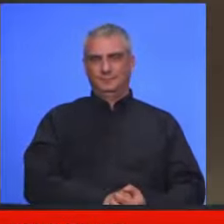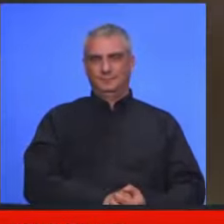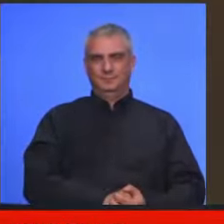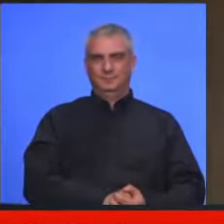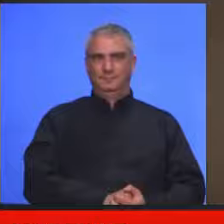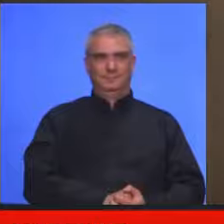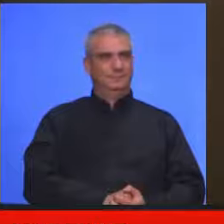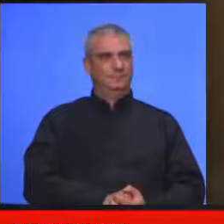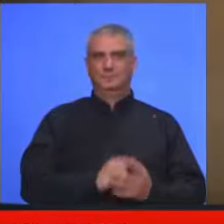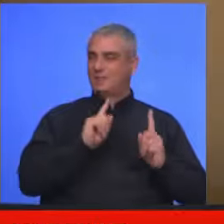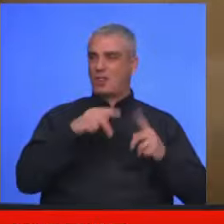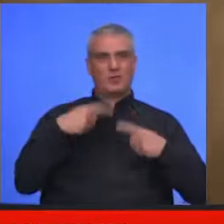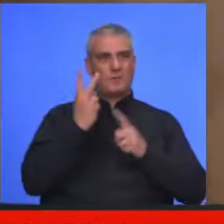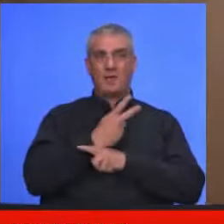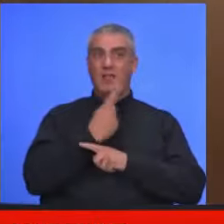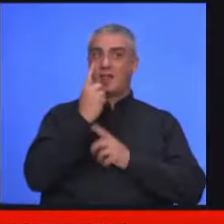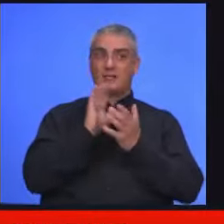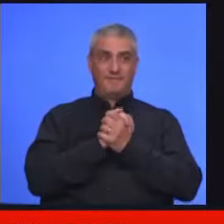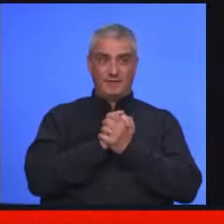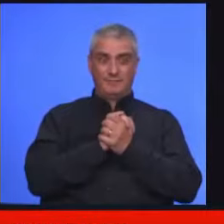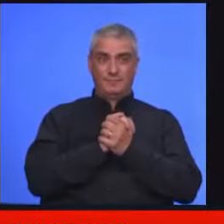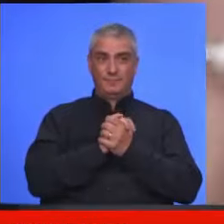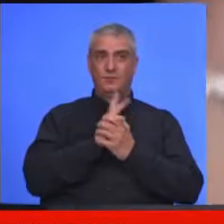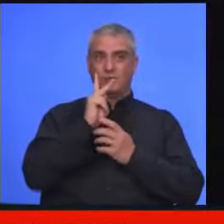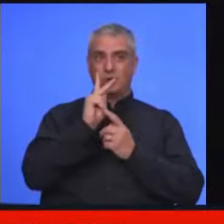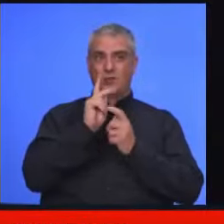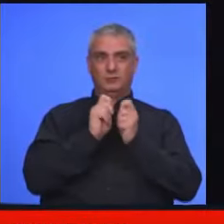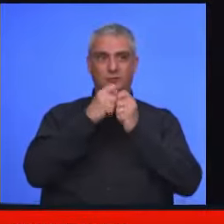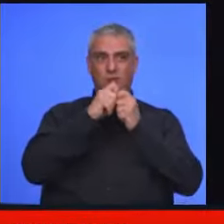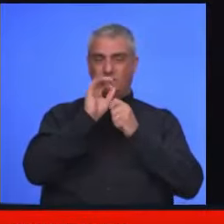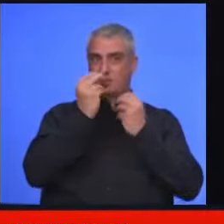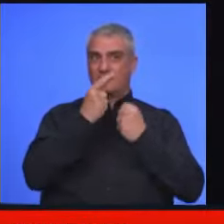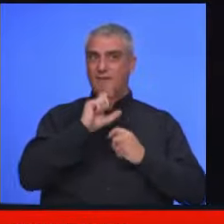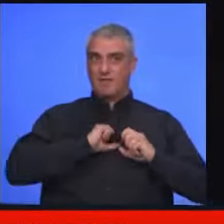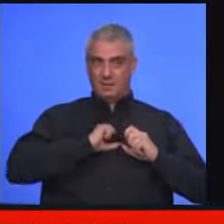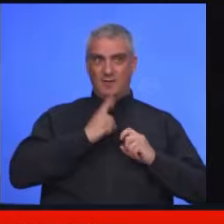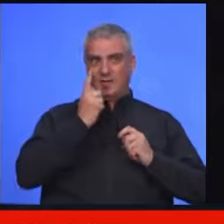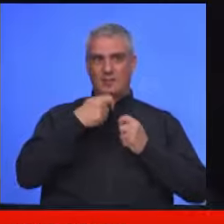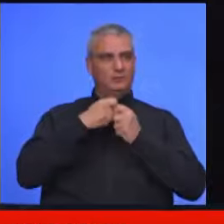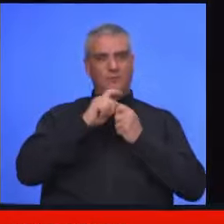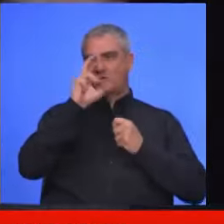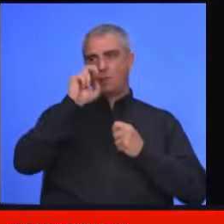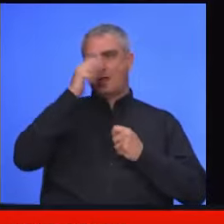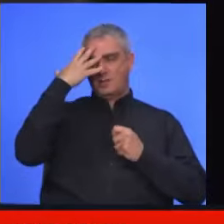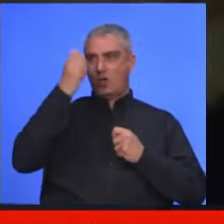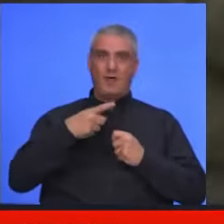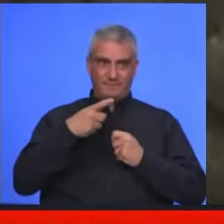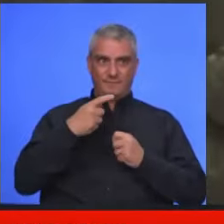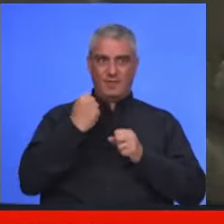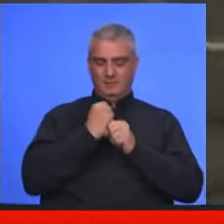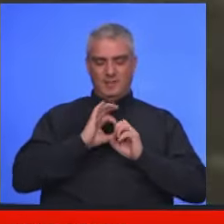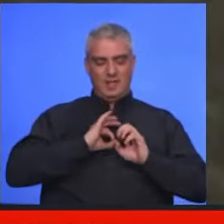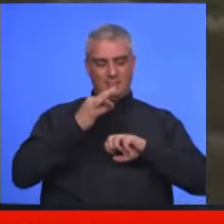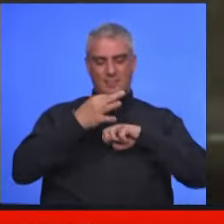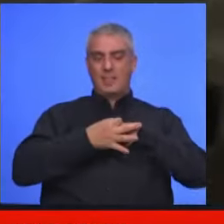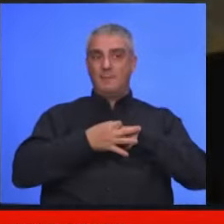סמואל. לא יום רגיל. ואחד החברים, עם קורי הצורפת של הדבר הזה, שהיא גם אחת הצורפות שעומר הכי אוהב, יצרה לו טבעת של